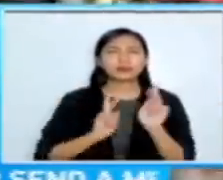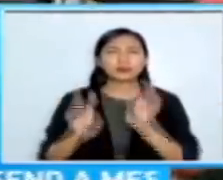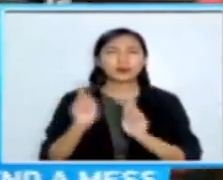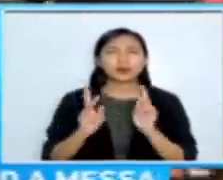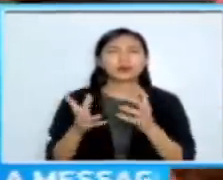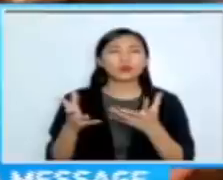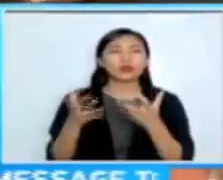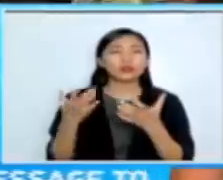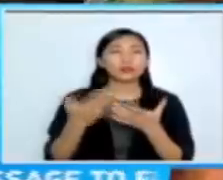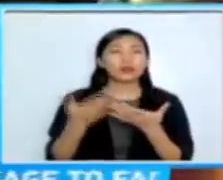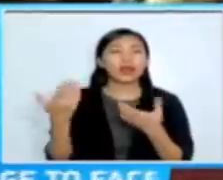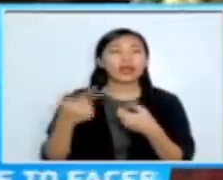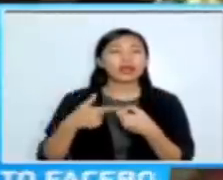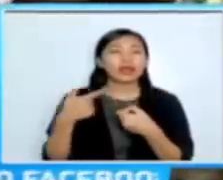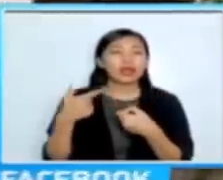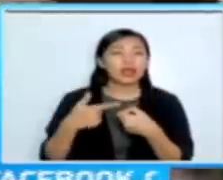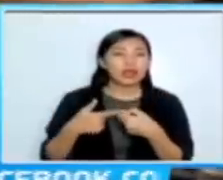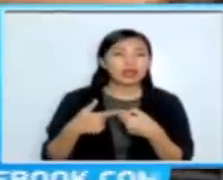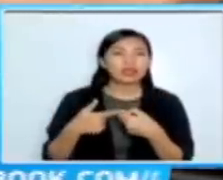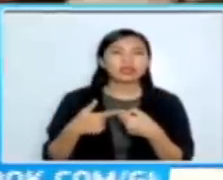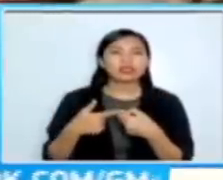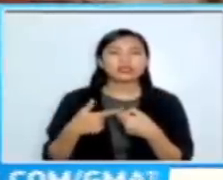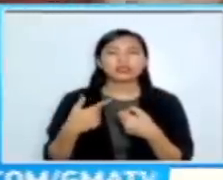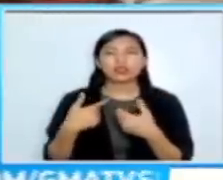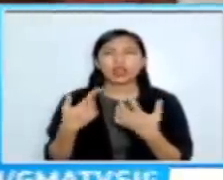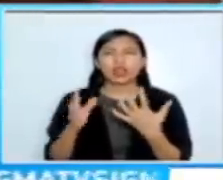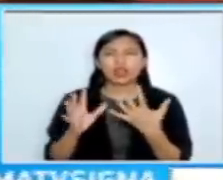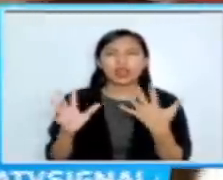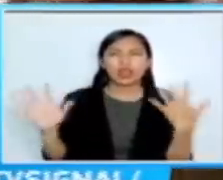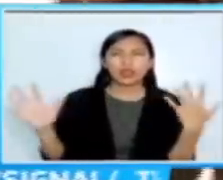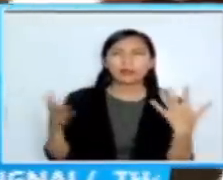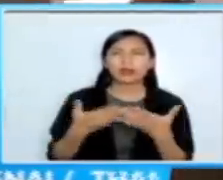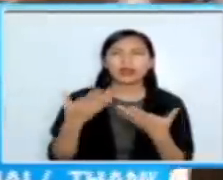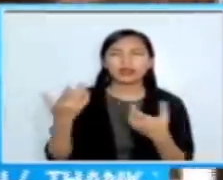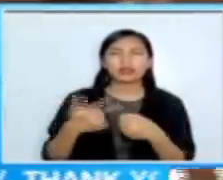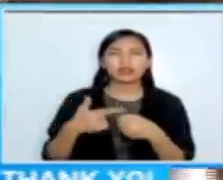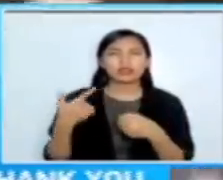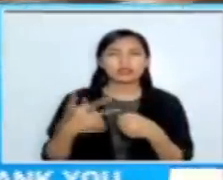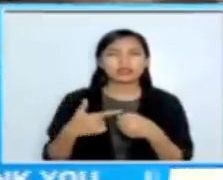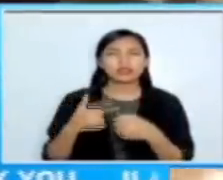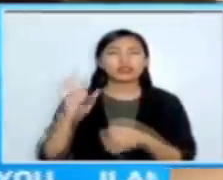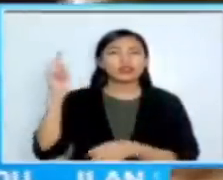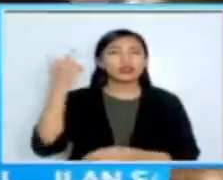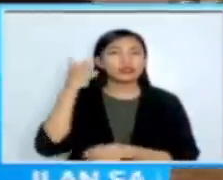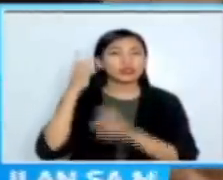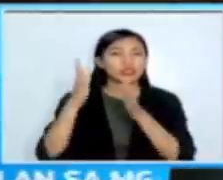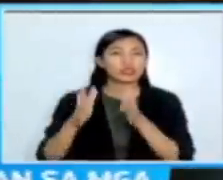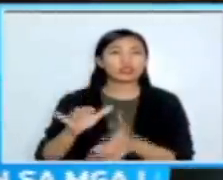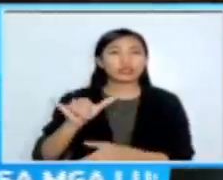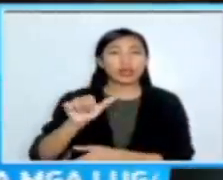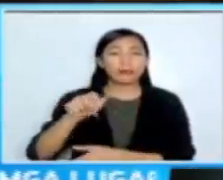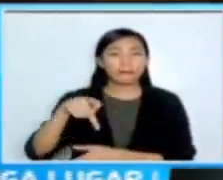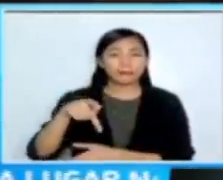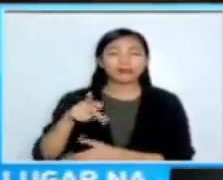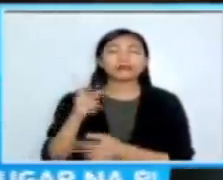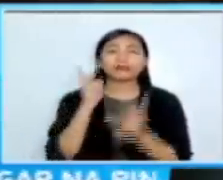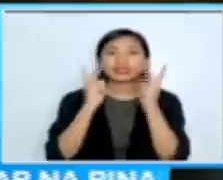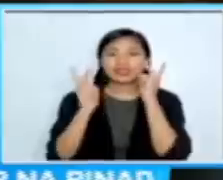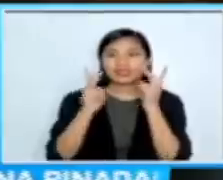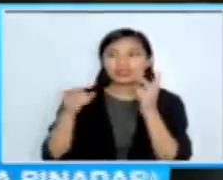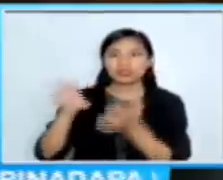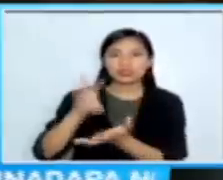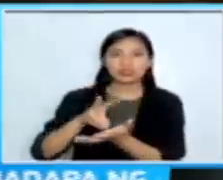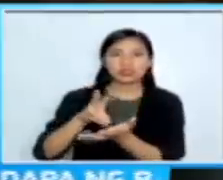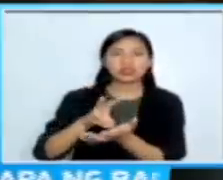gasolina. Oras ang inaabot nila sa pagbili. Binisita ni Governor Arthur Yap ang bayan ng Ubay. The mayors who may